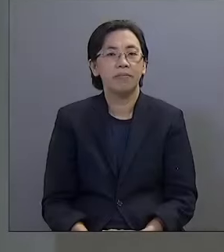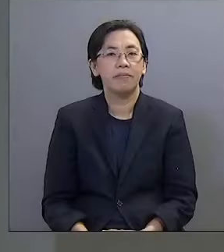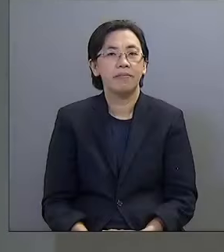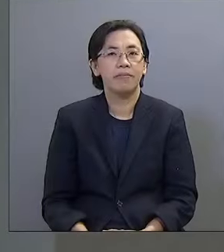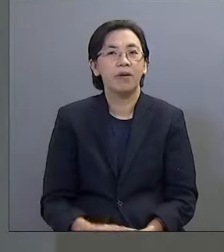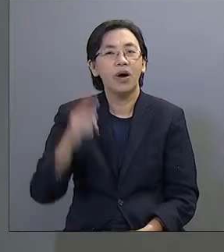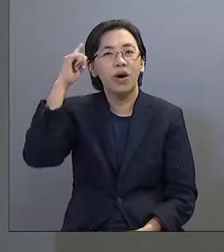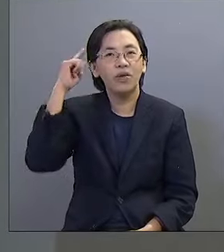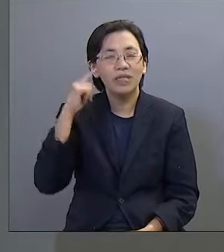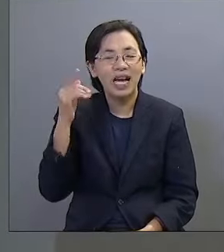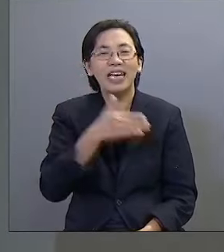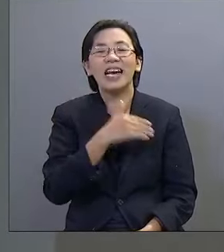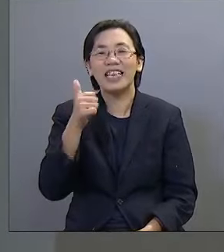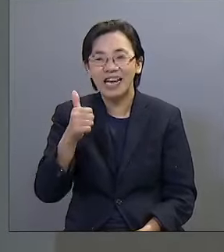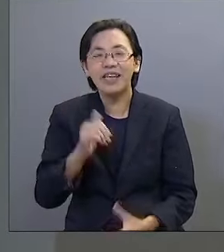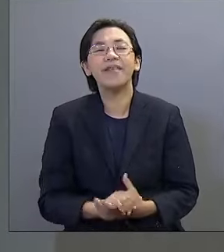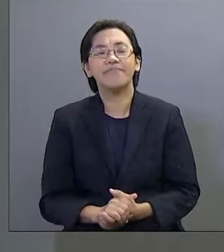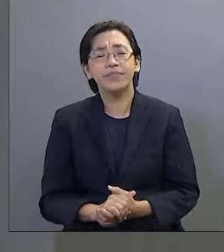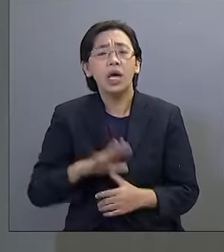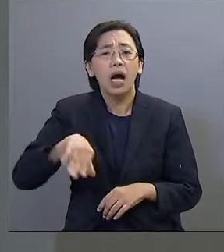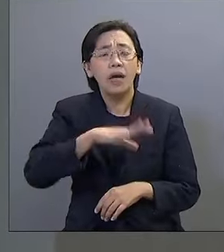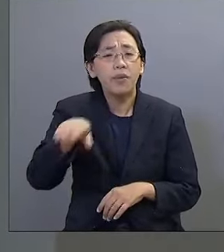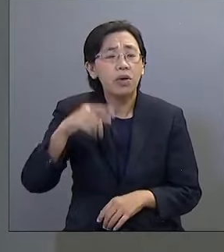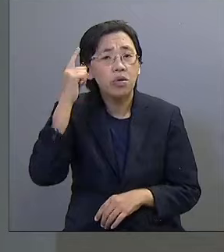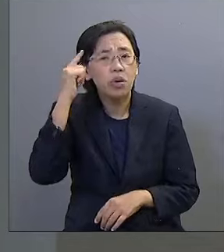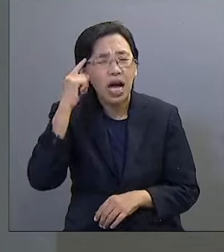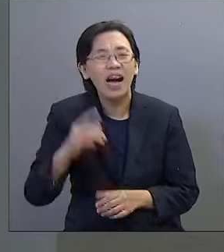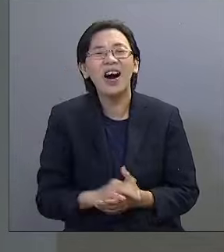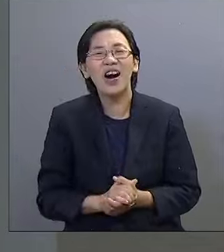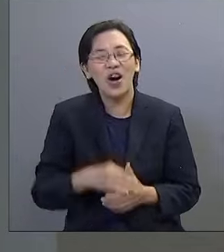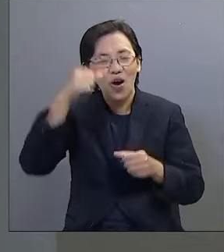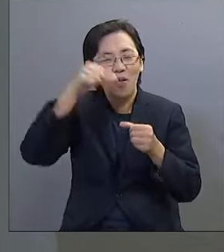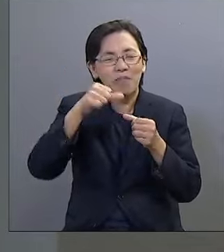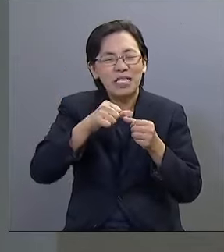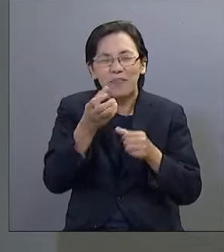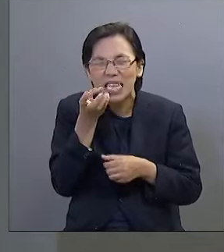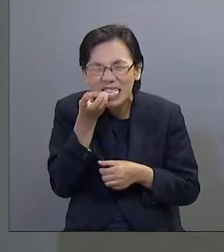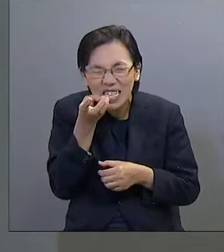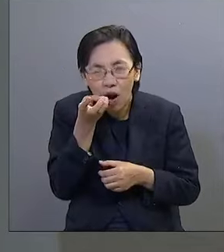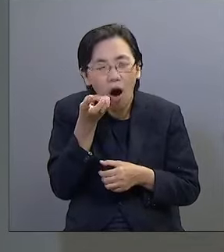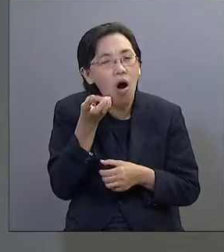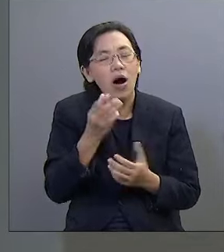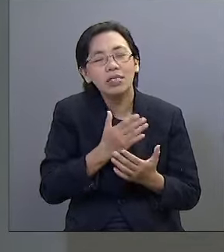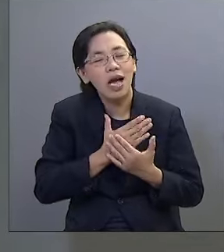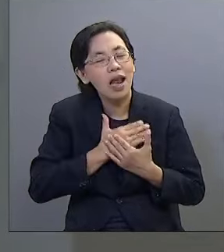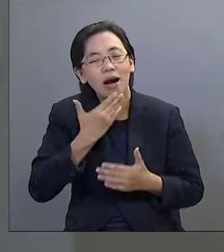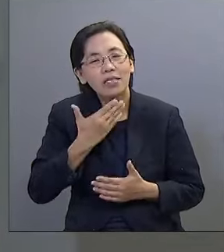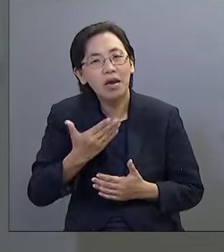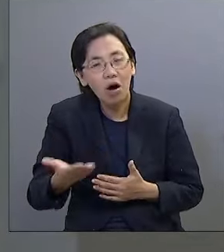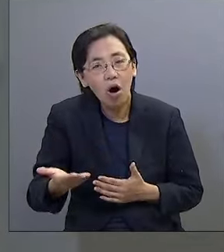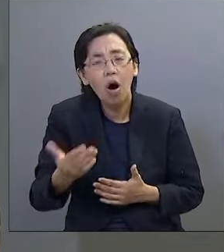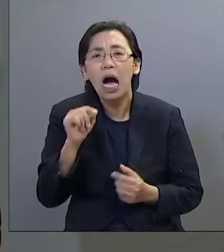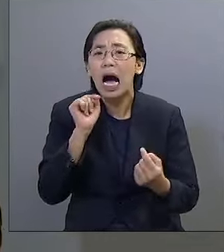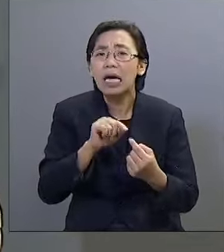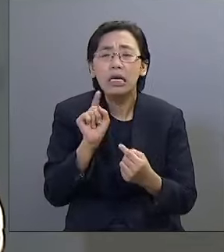รู้ทันกันได้คุณผู้ชมคะอาจจะเคยได้ยินว่าความจำสั้นแต่รักชั้นยาว มันหมายถึงในเรื่องของภาวะที่อาเกี่ยวกับเรื่องของการส